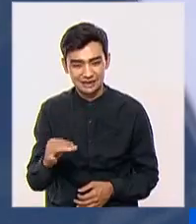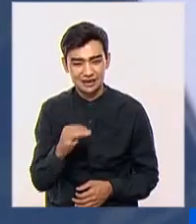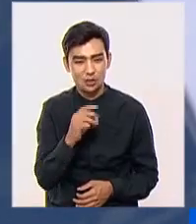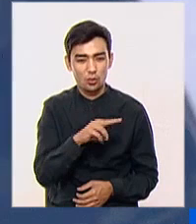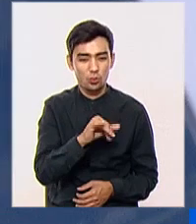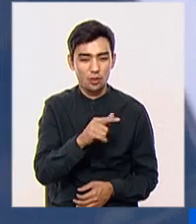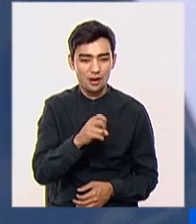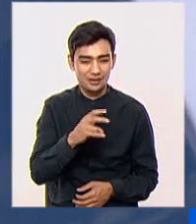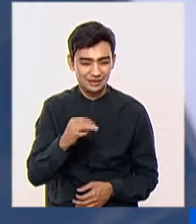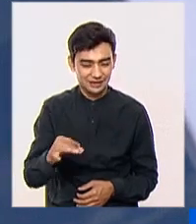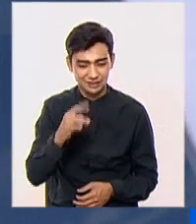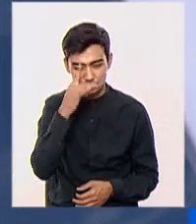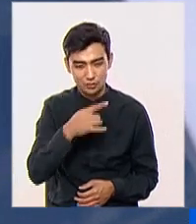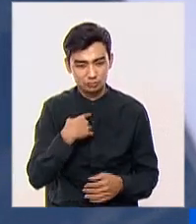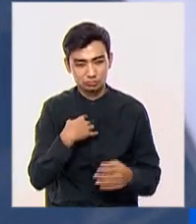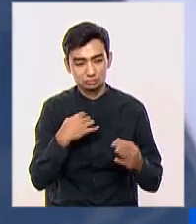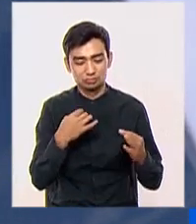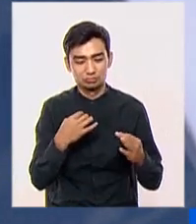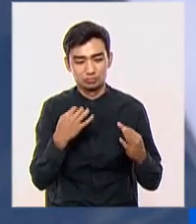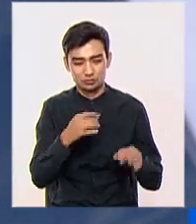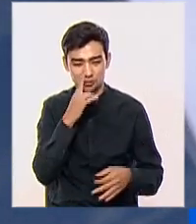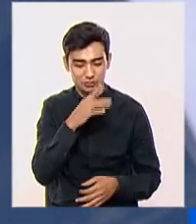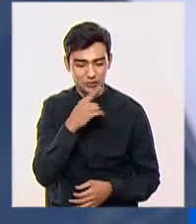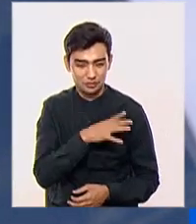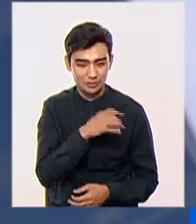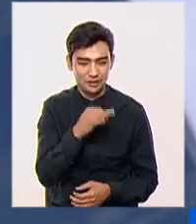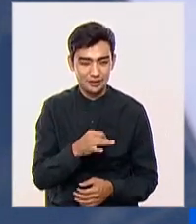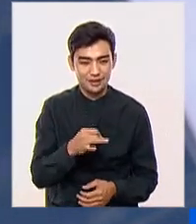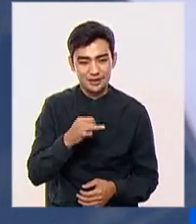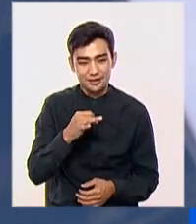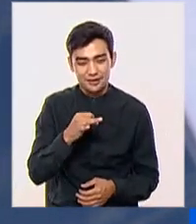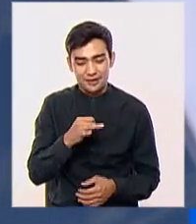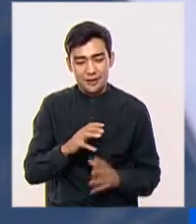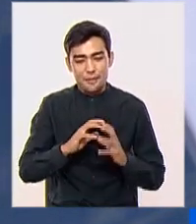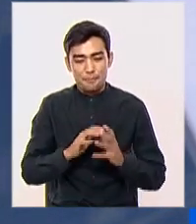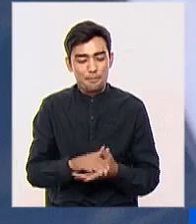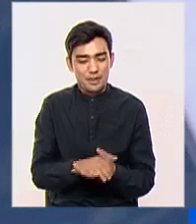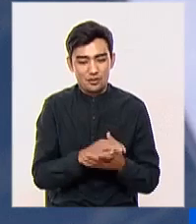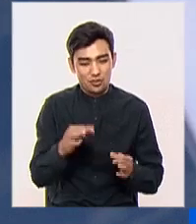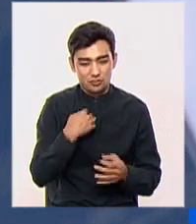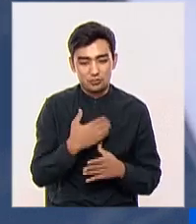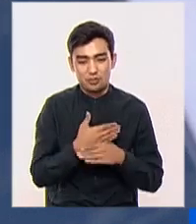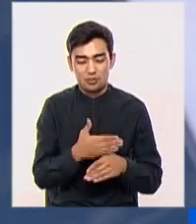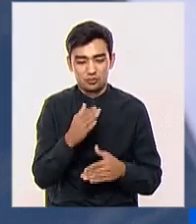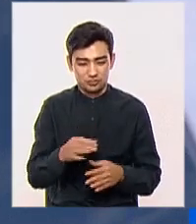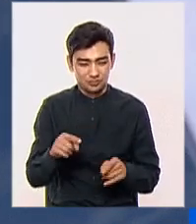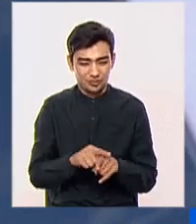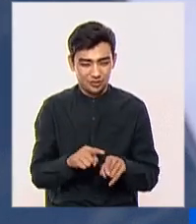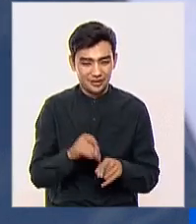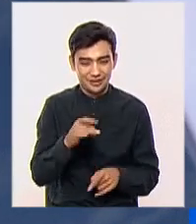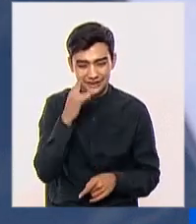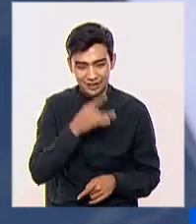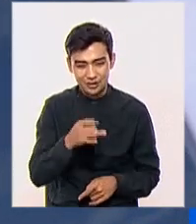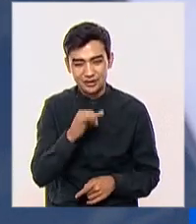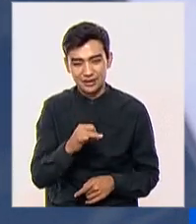также в МИД Казахстана подтвердили готовность помочь в налаживании мирного диалога и сохранения стабильности как на